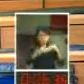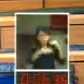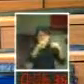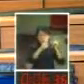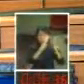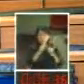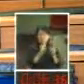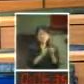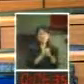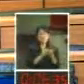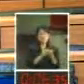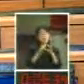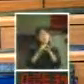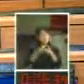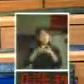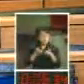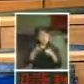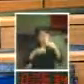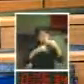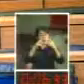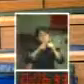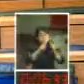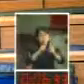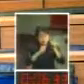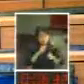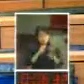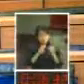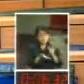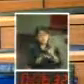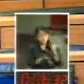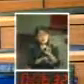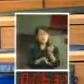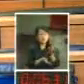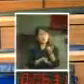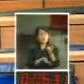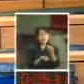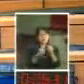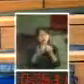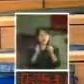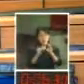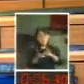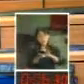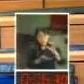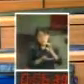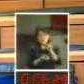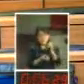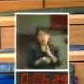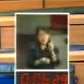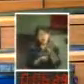างในการพัฒนาจริงๆมันน้อยมากและไปลงในเนื้องบของในการจัดซื้อจัดจ้างซะมาก